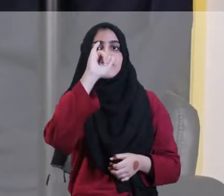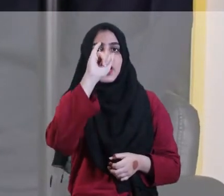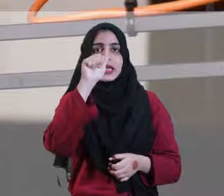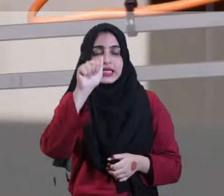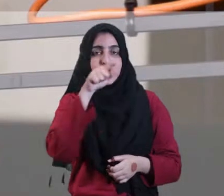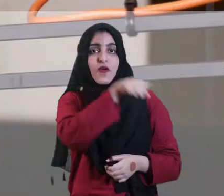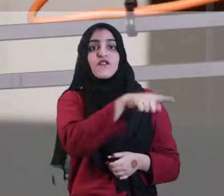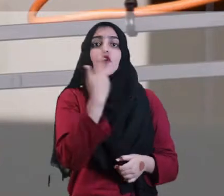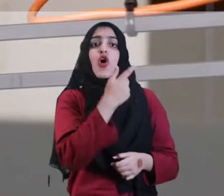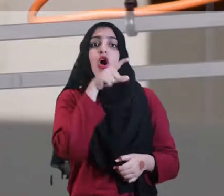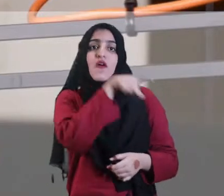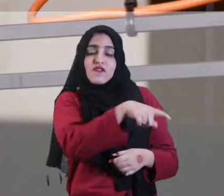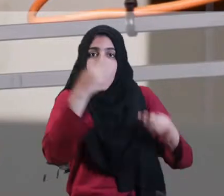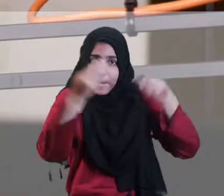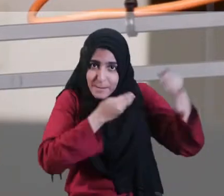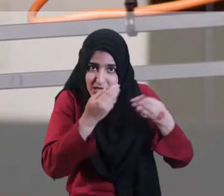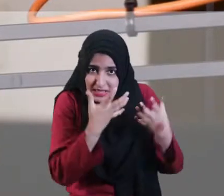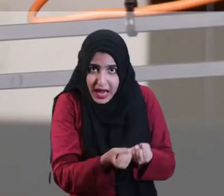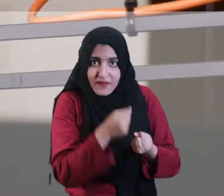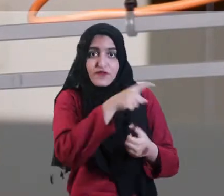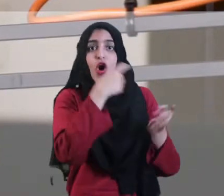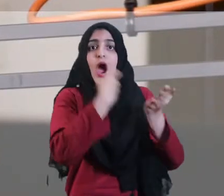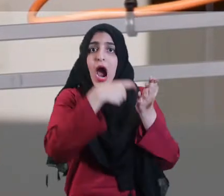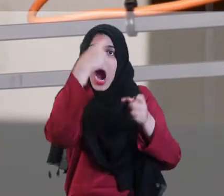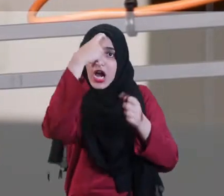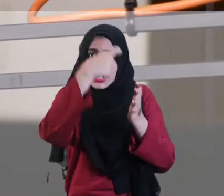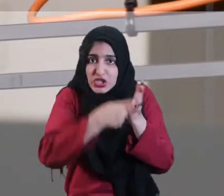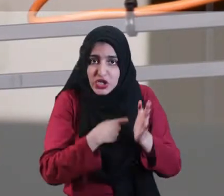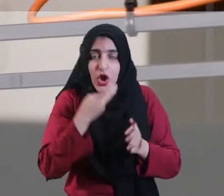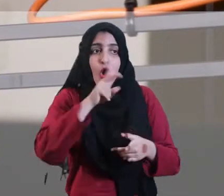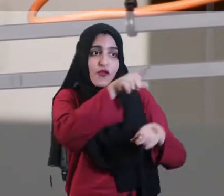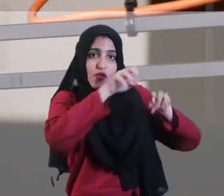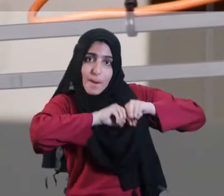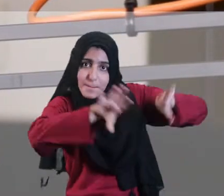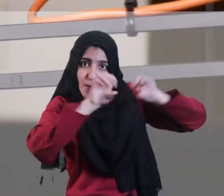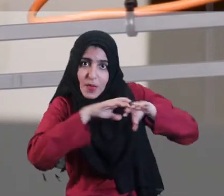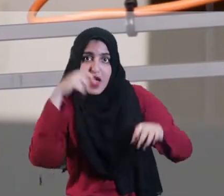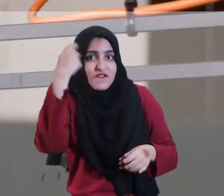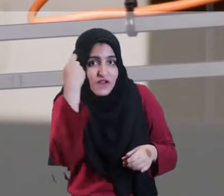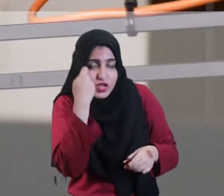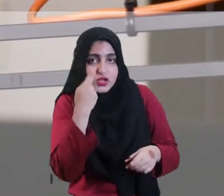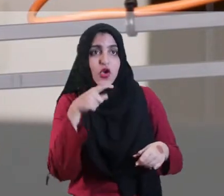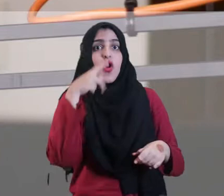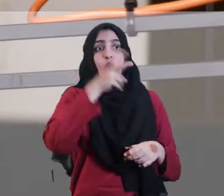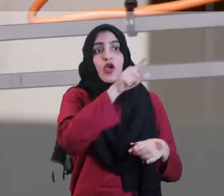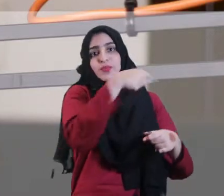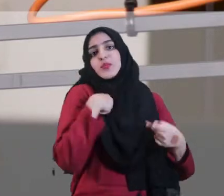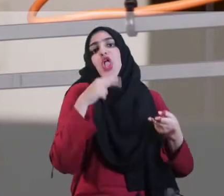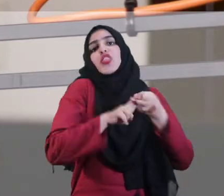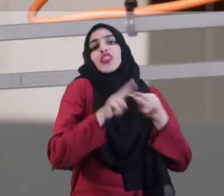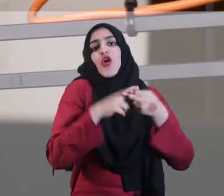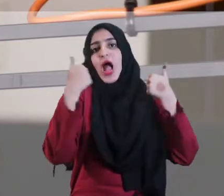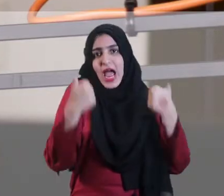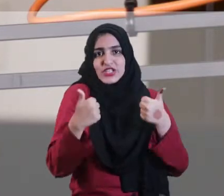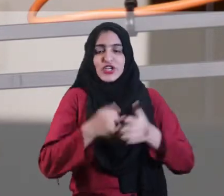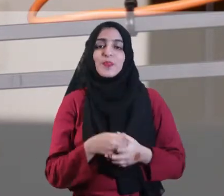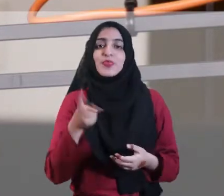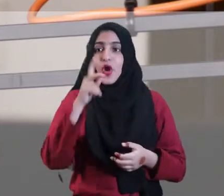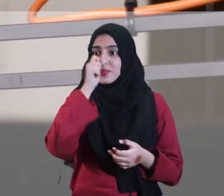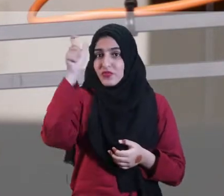ज़्यादा खुशी कौन सी स्टूडियो इंच हांटेड मेकर नंबर वॉल्व सिगरेट फ्रेंड